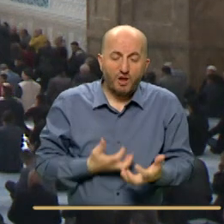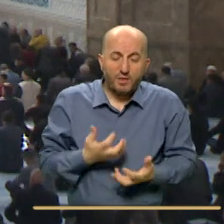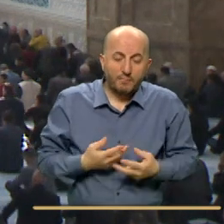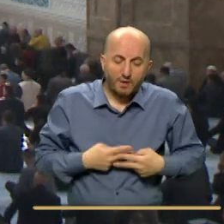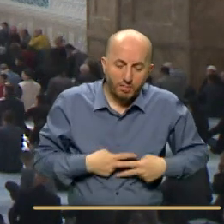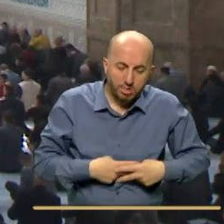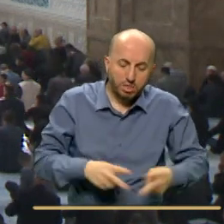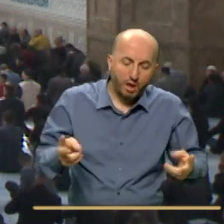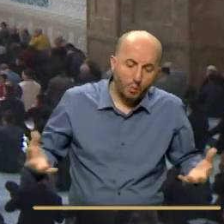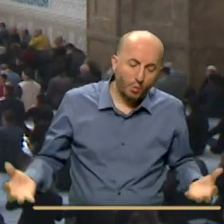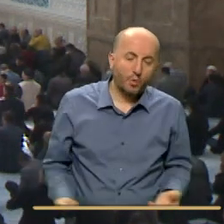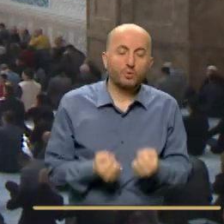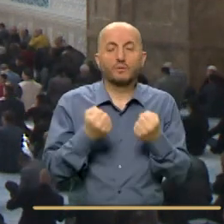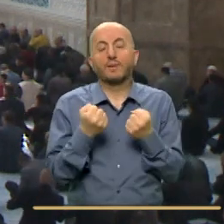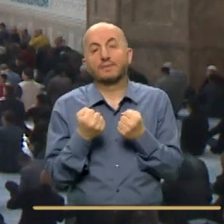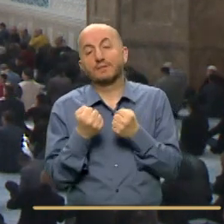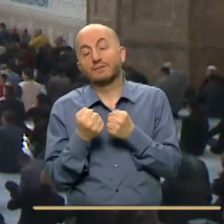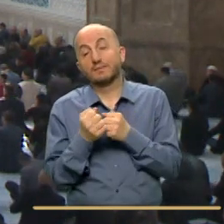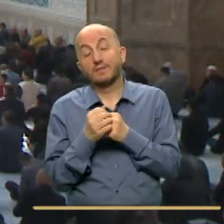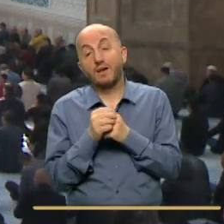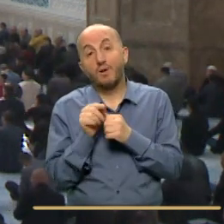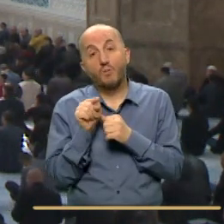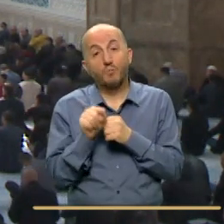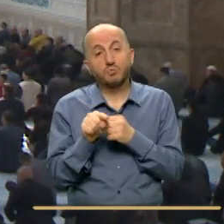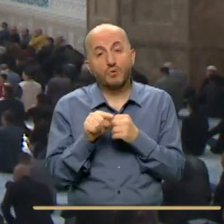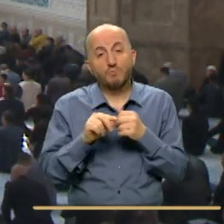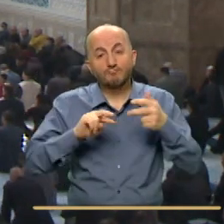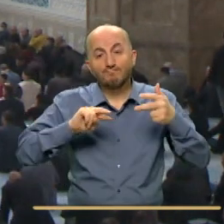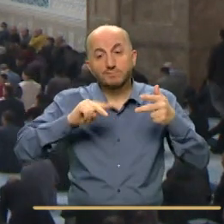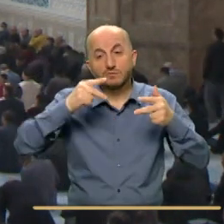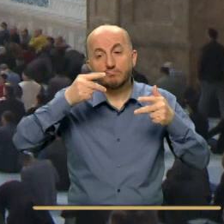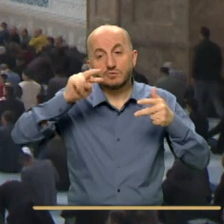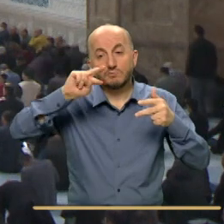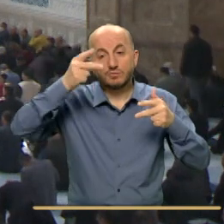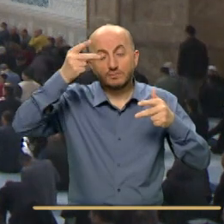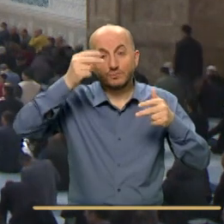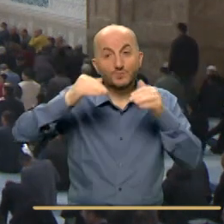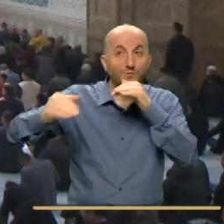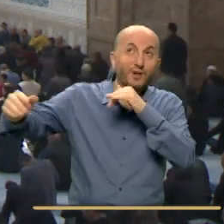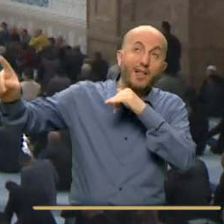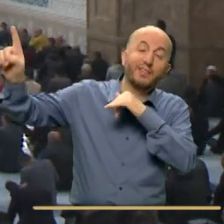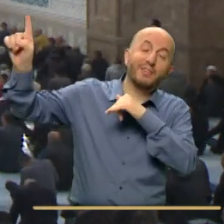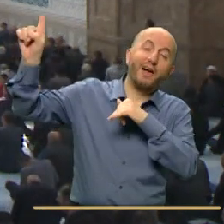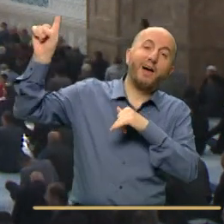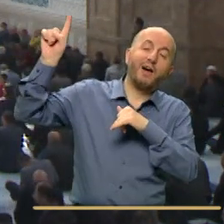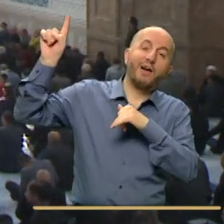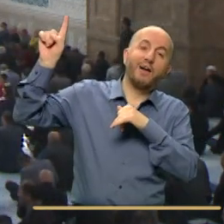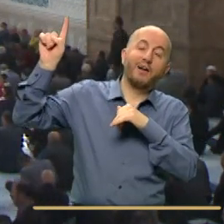cehennemden azat olma, kurtulmadır. Bu kademe, bu basamakları Yüce Peygamber sallallahu aleyhi ve